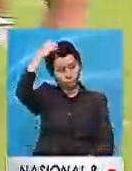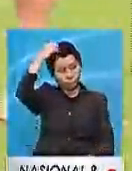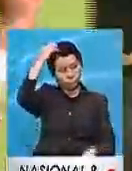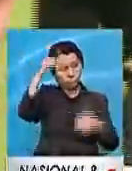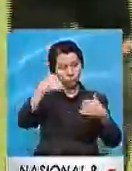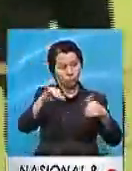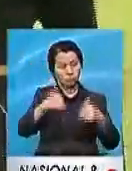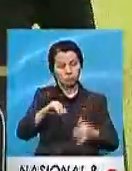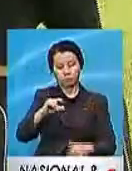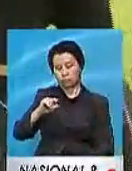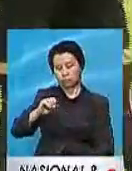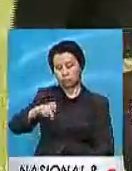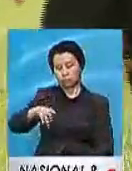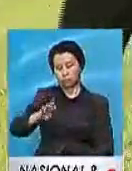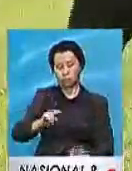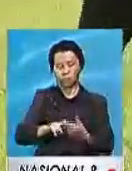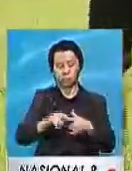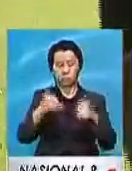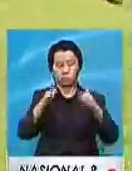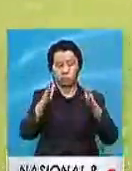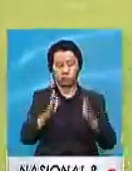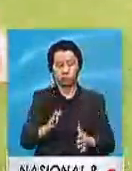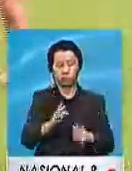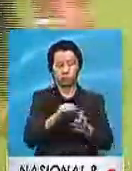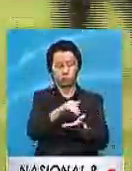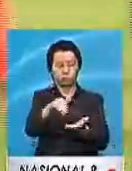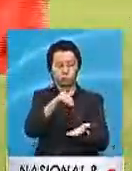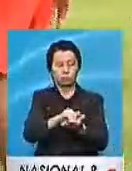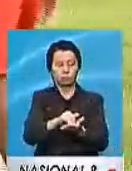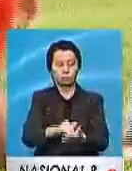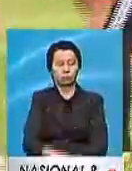arginen dan pemain tengah Hafiz Kamal